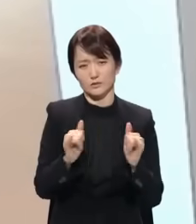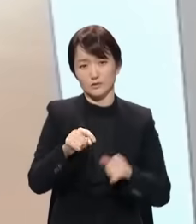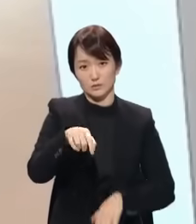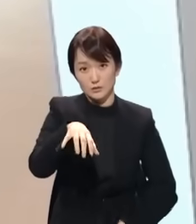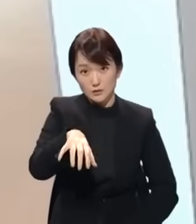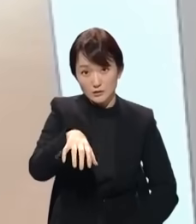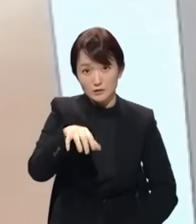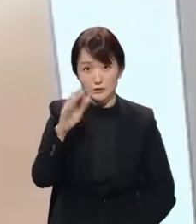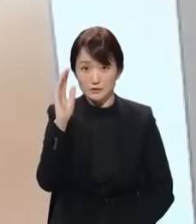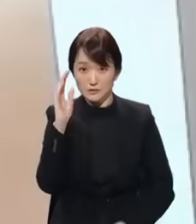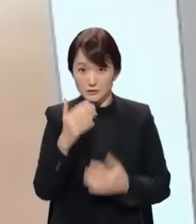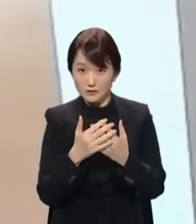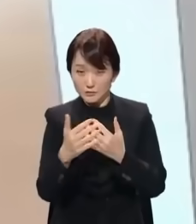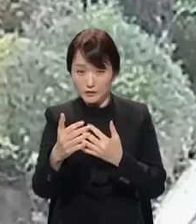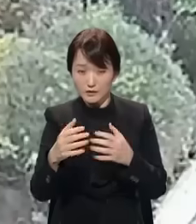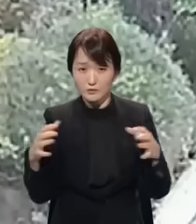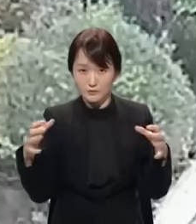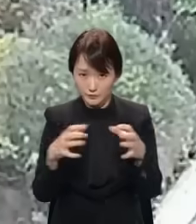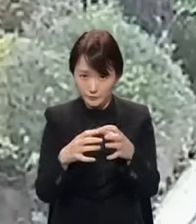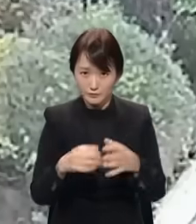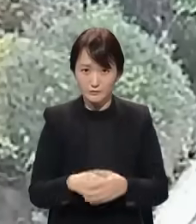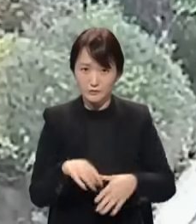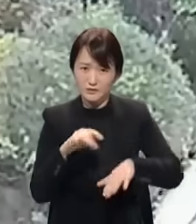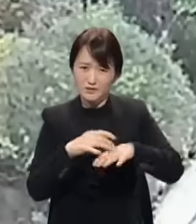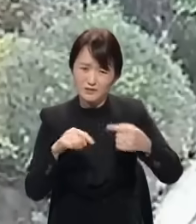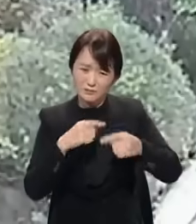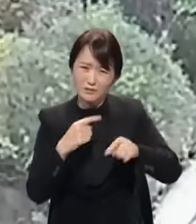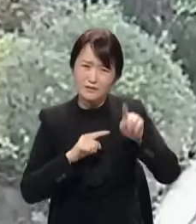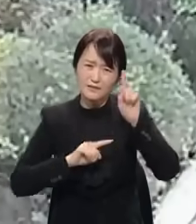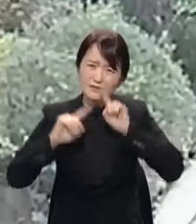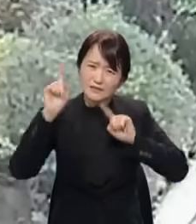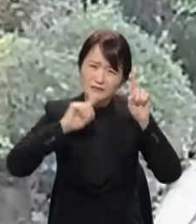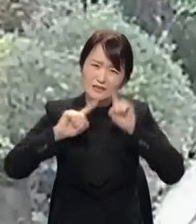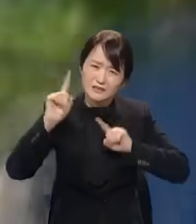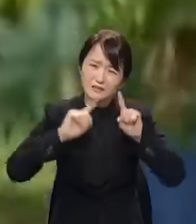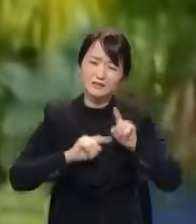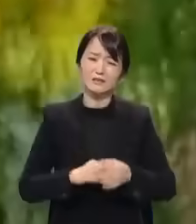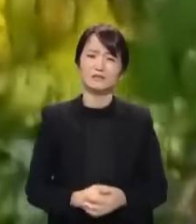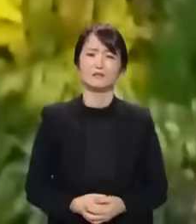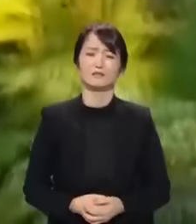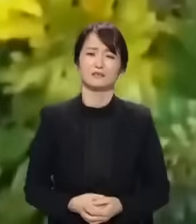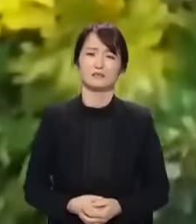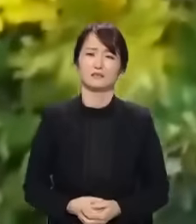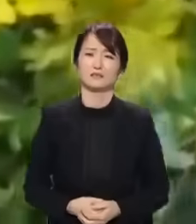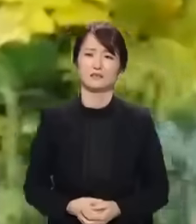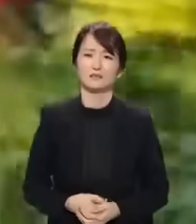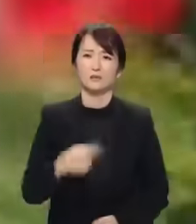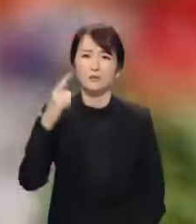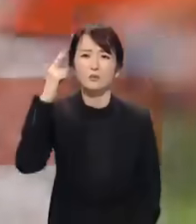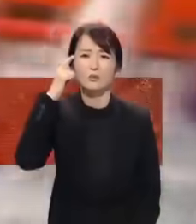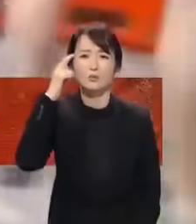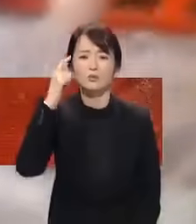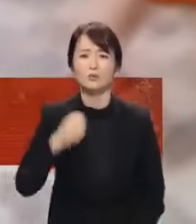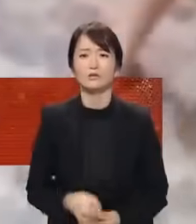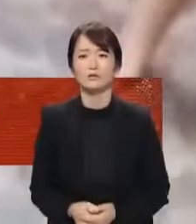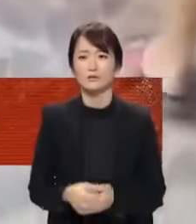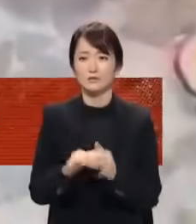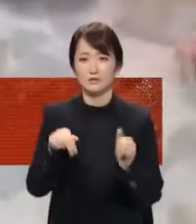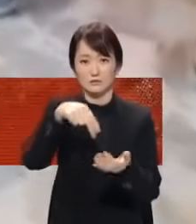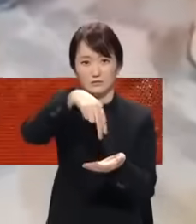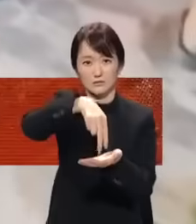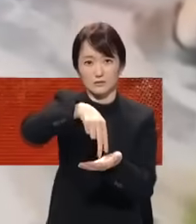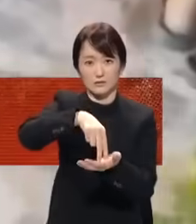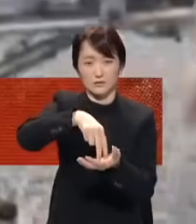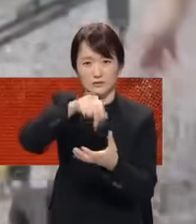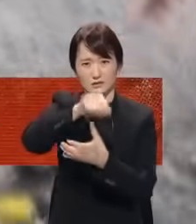리조트에서 세미나가 열려서 모였던 겁니다. 골절에 타박상까지 괜한 봉변을 당하고 말았습니다. 도대체 왜? 사람들이 서 있던 곳,